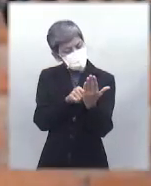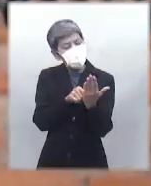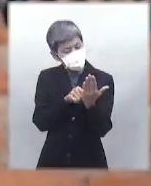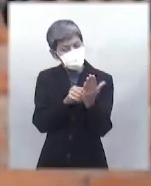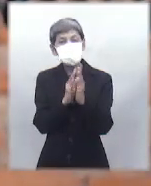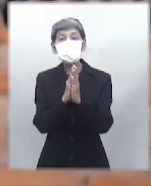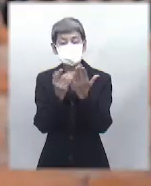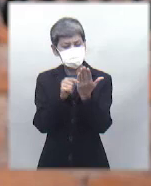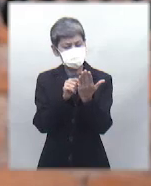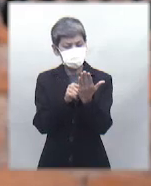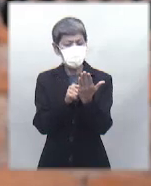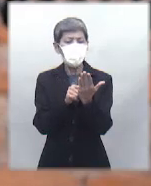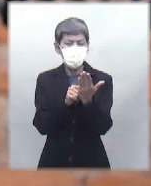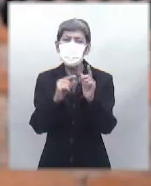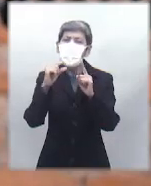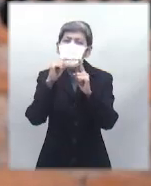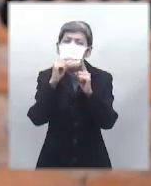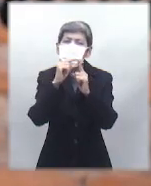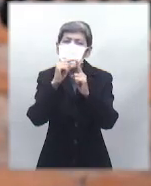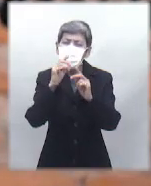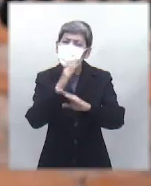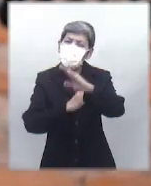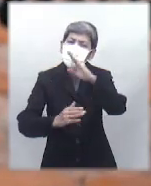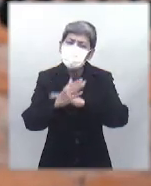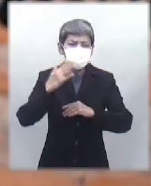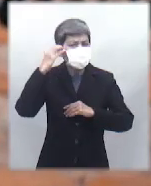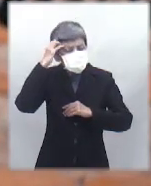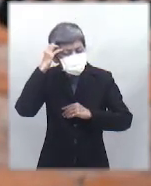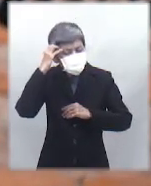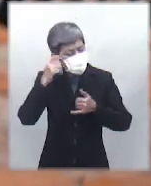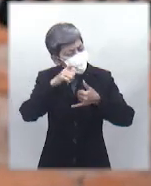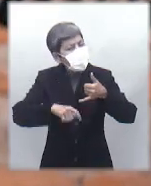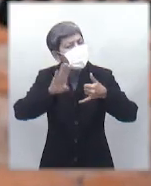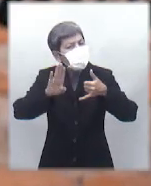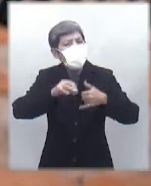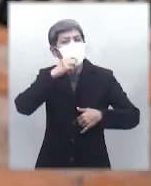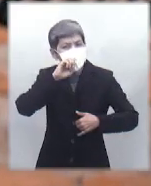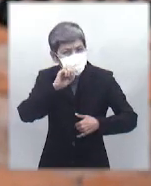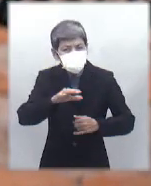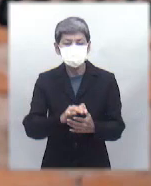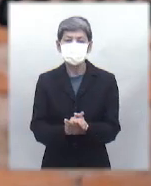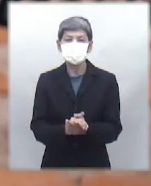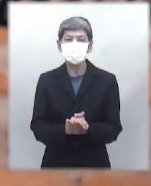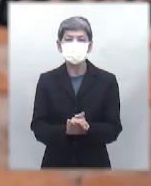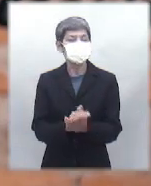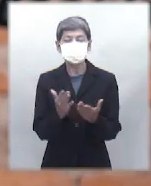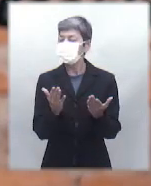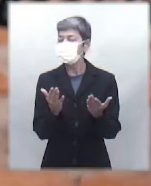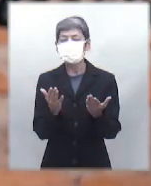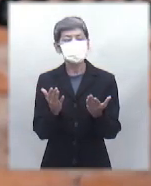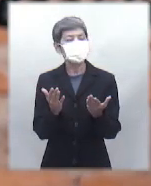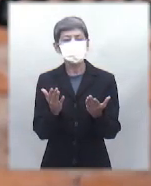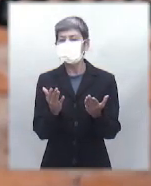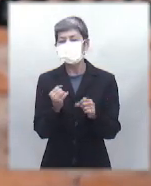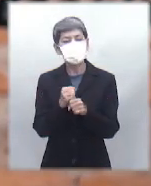ตัวนิยามของความพิการของสติปัญญาเนี่ยก็มีอยู่ข้อนึงว่าไม่สามารถ